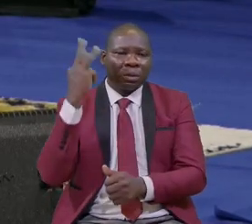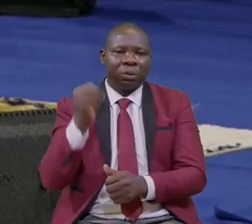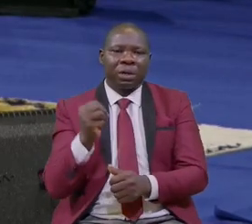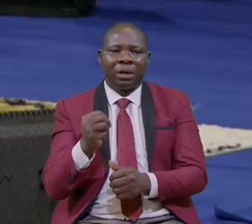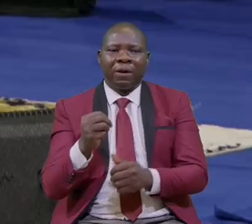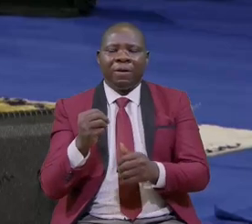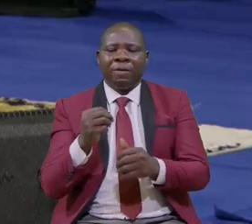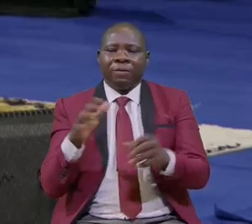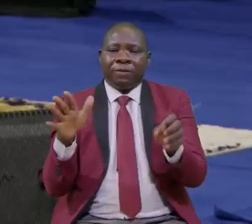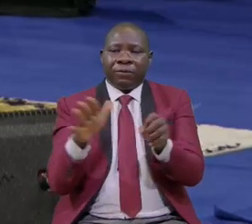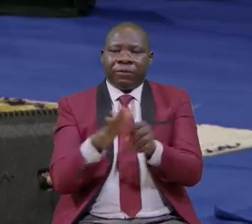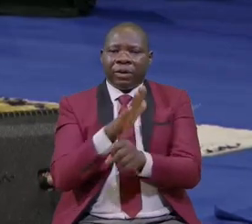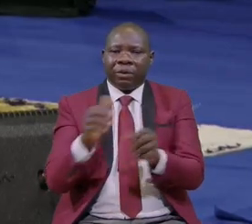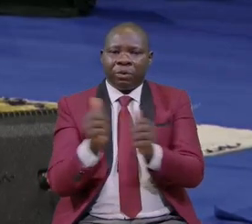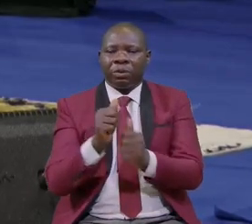Tourmentés